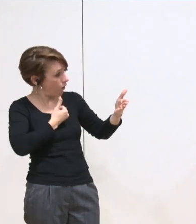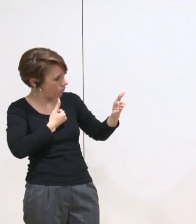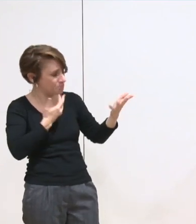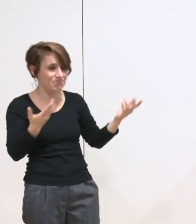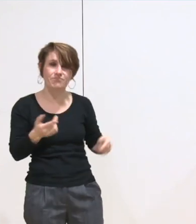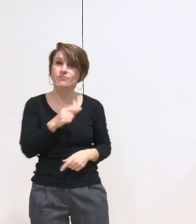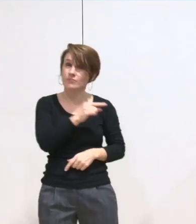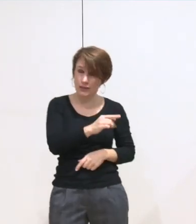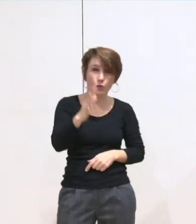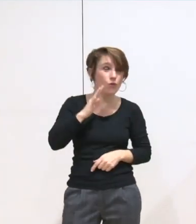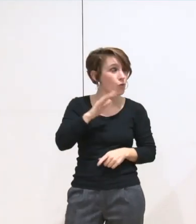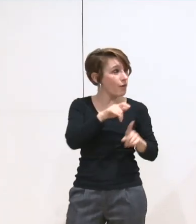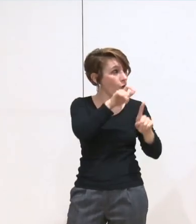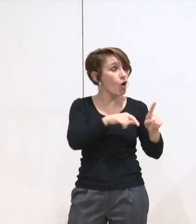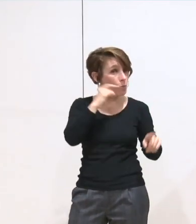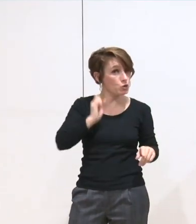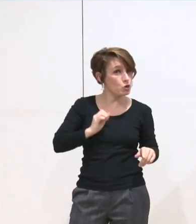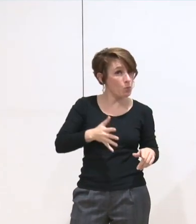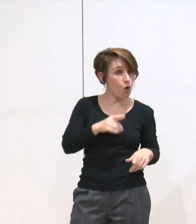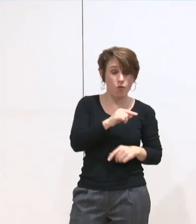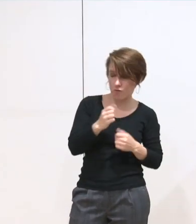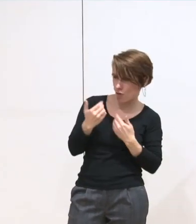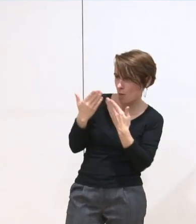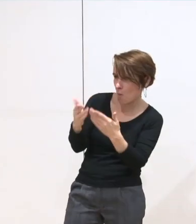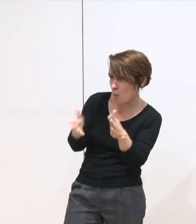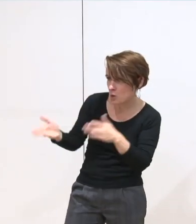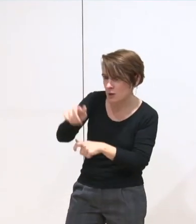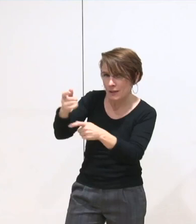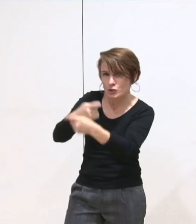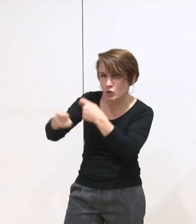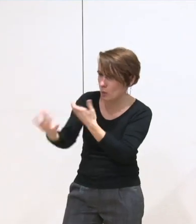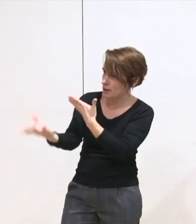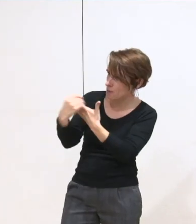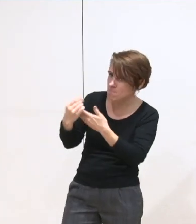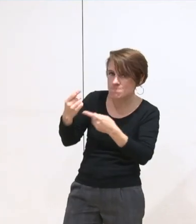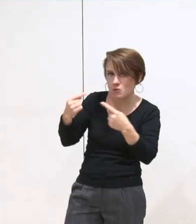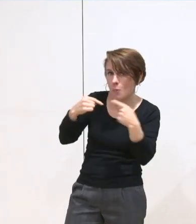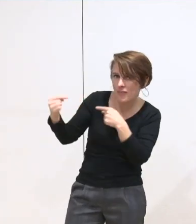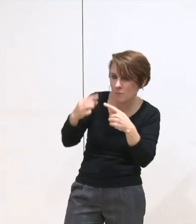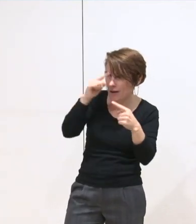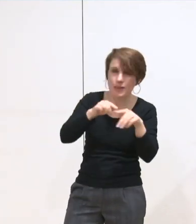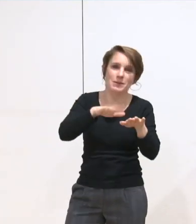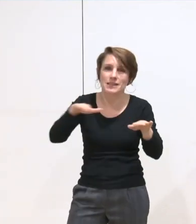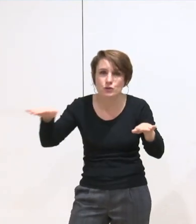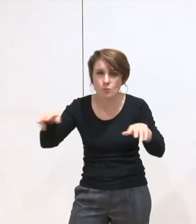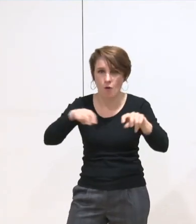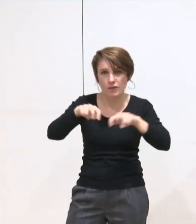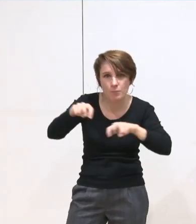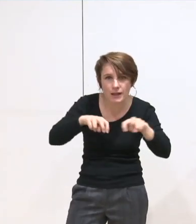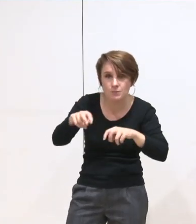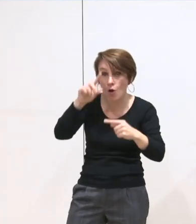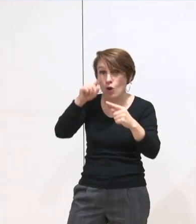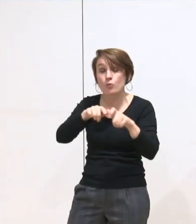les acteurs économiques à la réflexion sur les déplacements et sur le stationnement pour une ville plus apaisée, facilitant l'accès des clients à